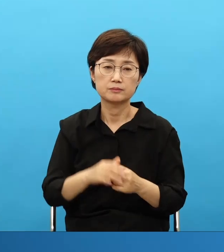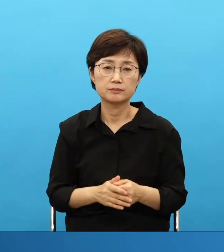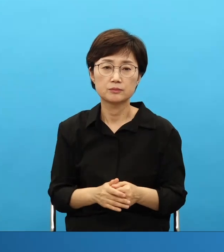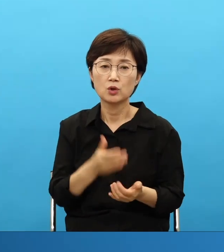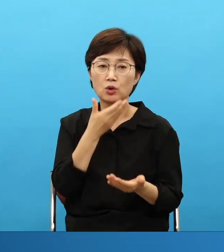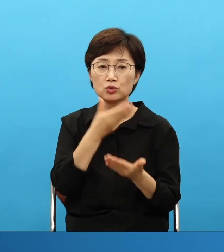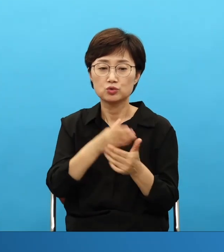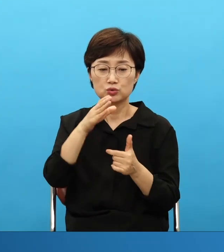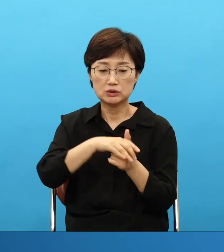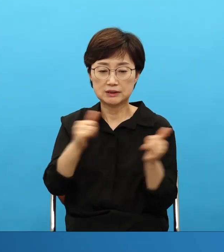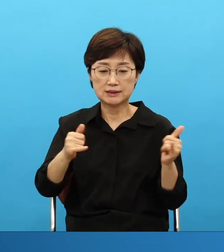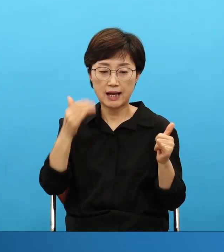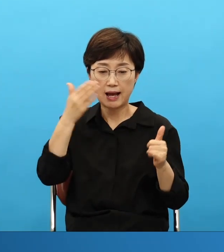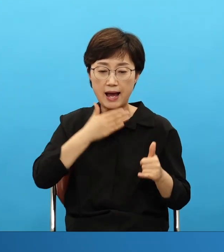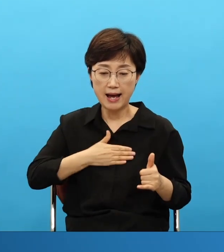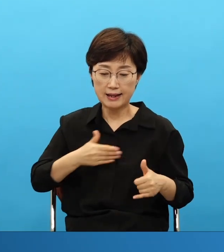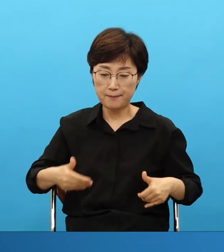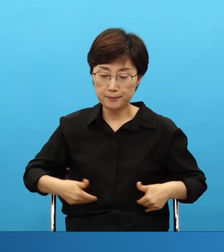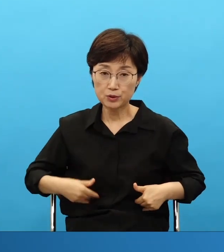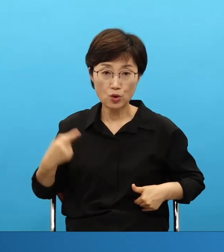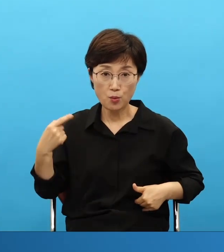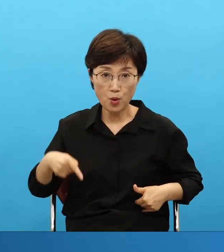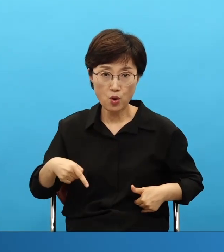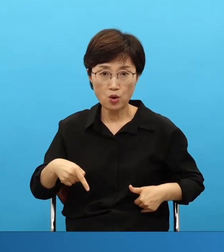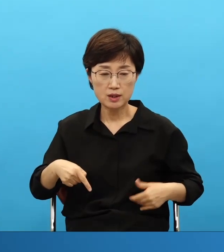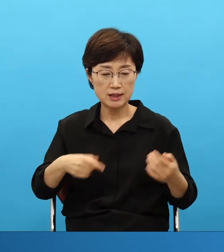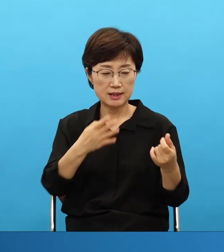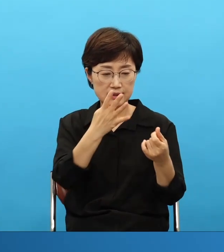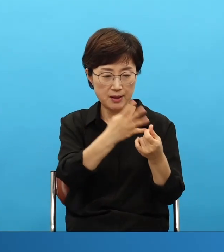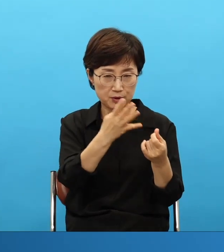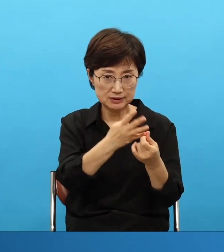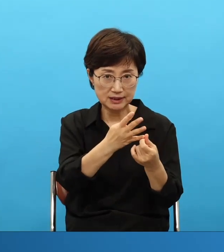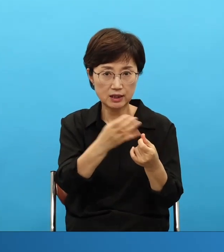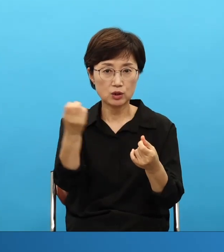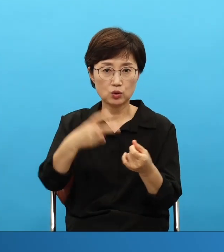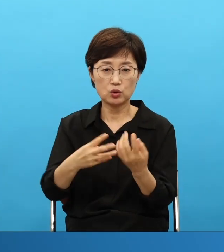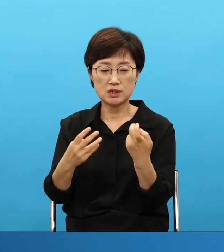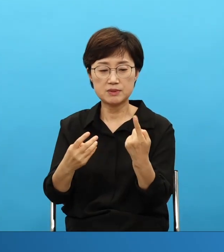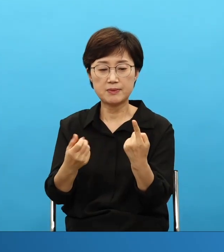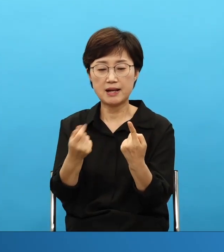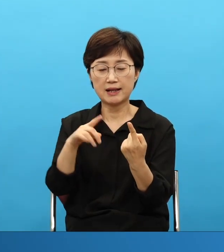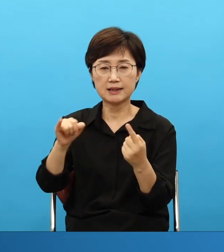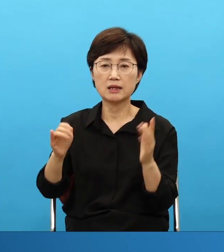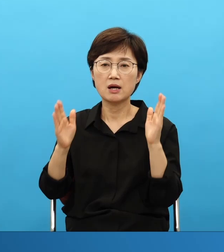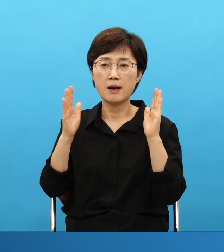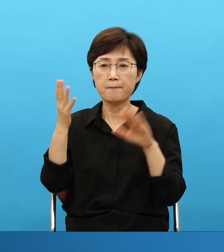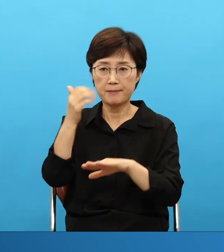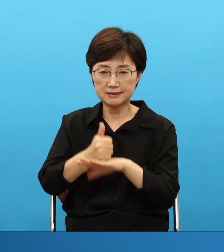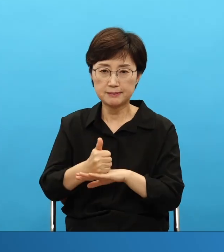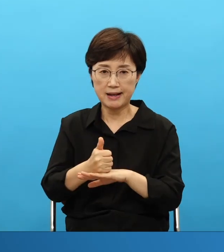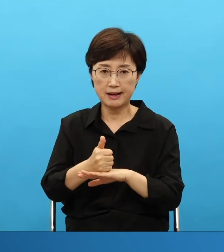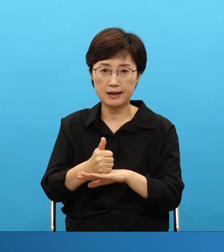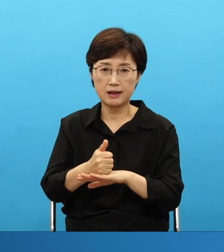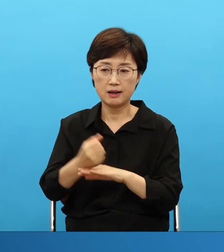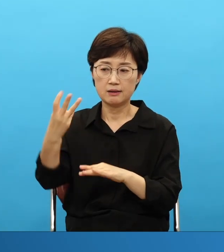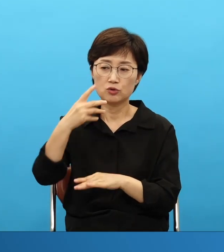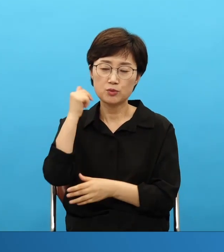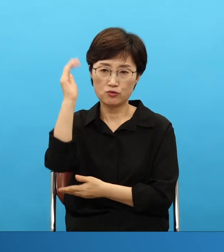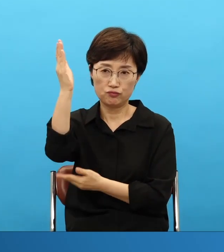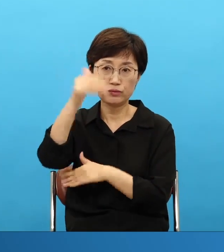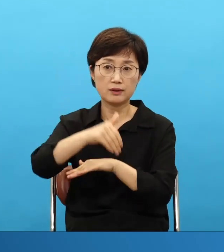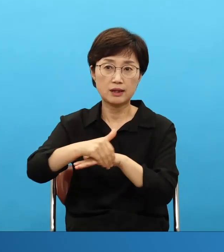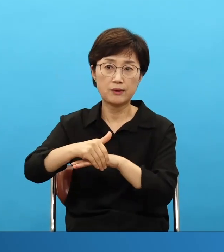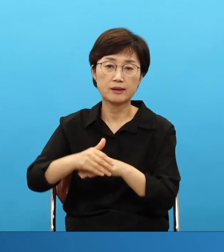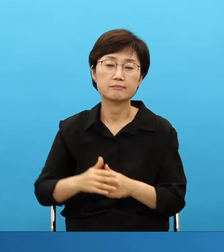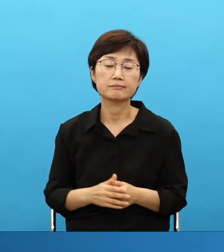중직자가 알아야 할 전도학 4강 및 31학기 종강 예배로 중직자 대학원장 류광수 목사가 메시지를